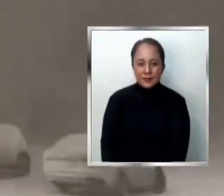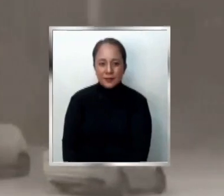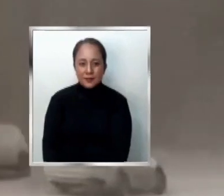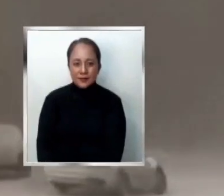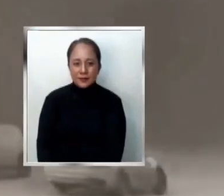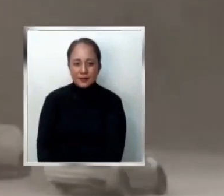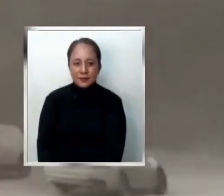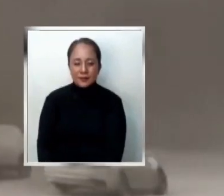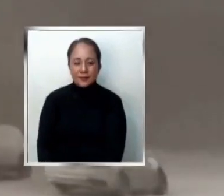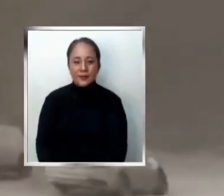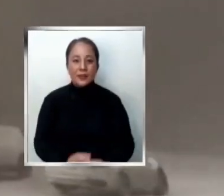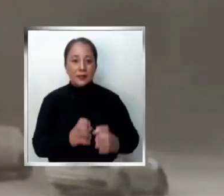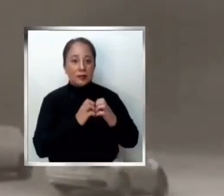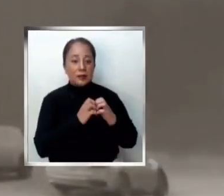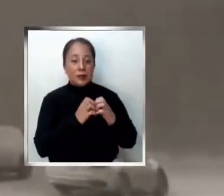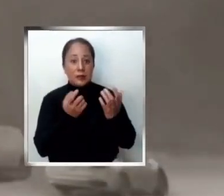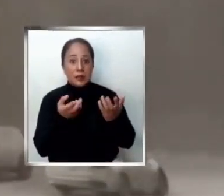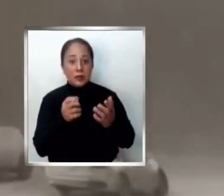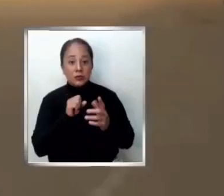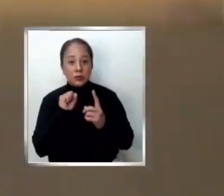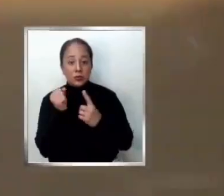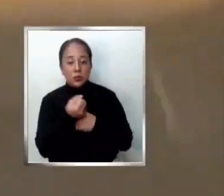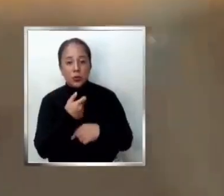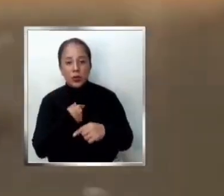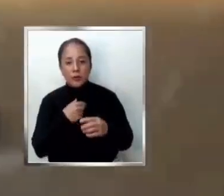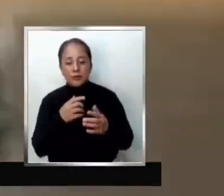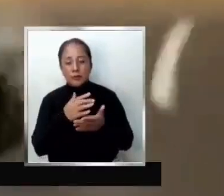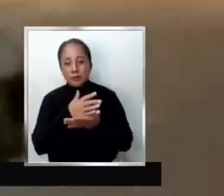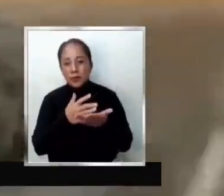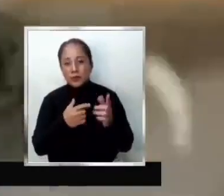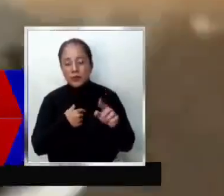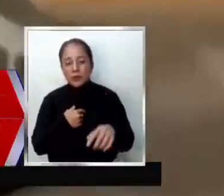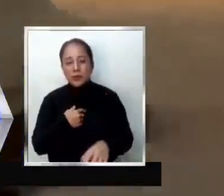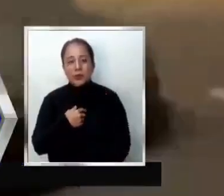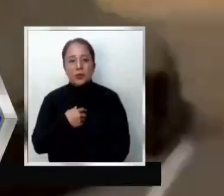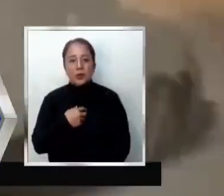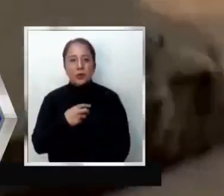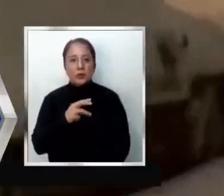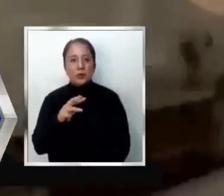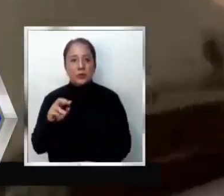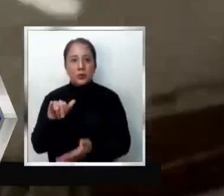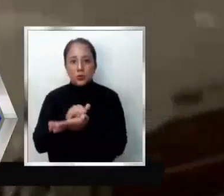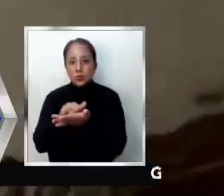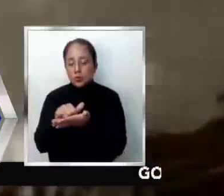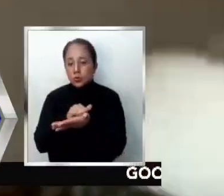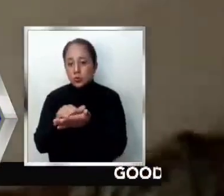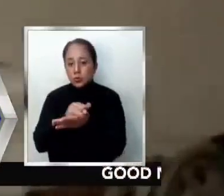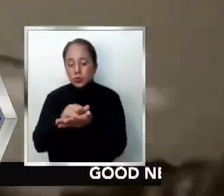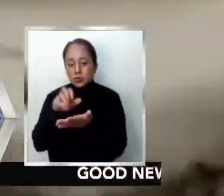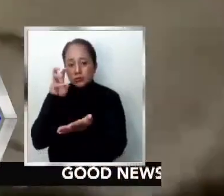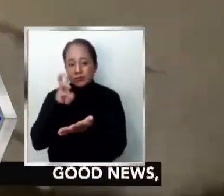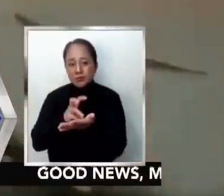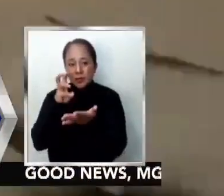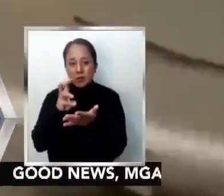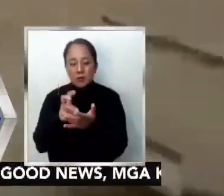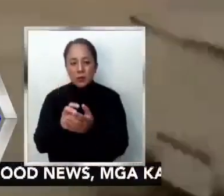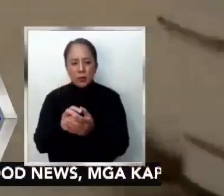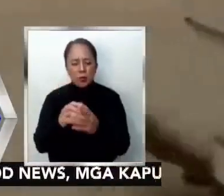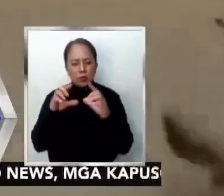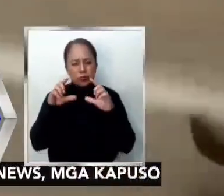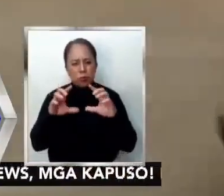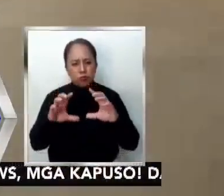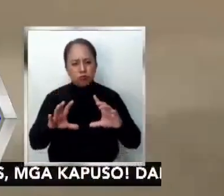Mga kapuso, ganyan po ngayon ang sitwasyon sa malaking bahagi ng Western New York State. Halos nabalot na ng makapal na niyebe ang